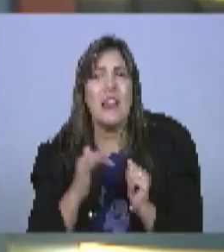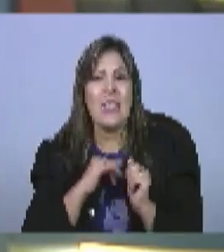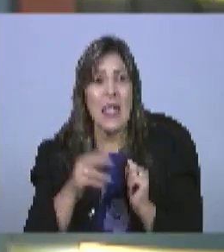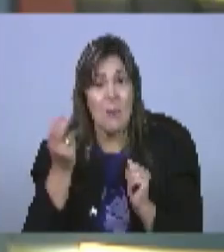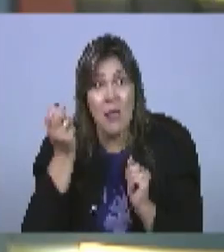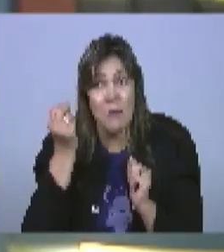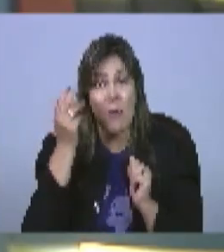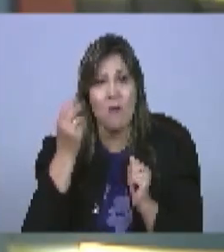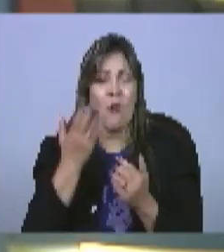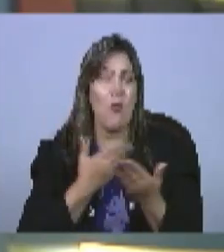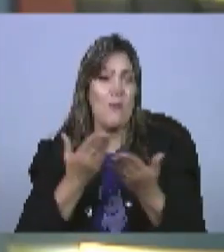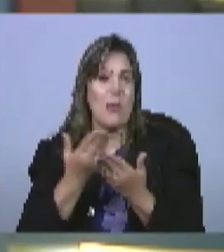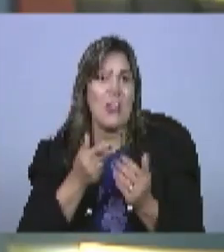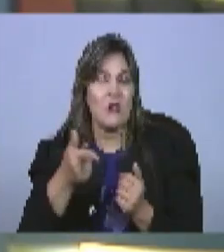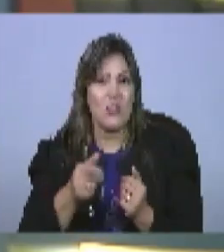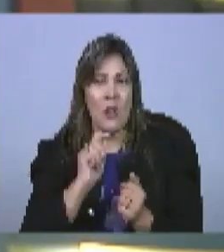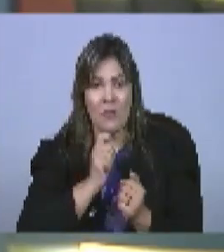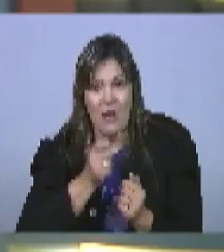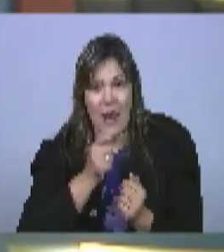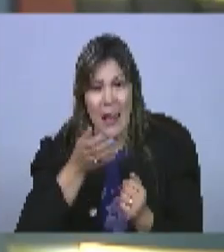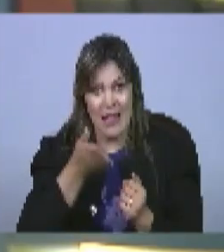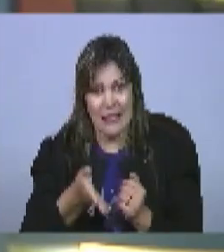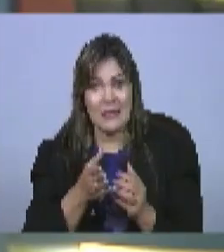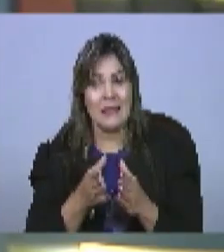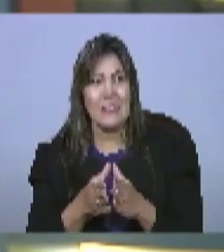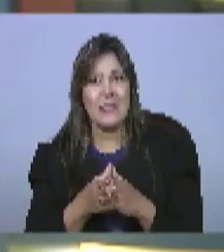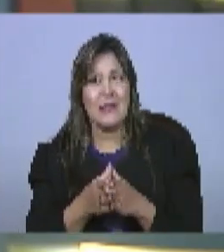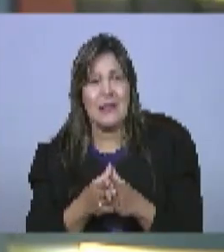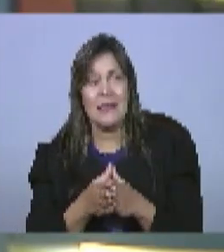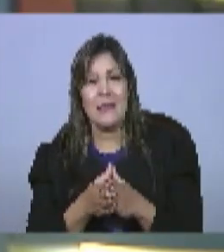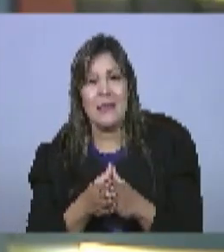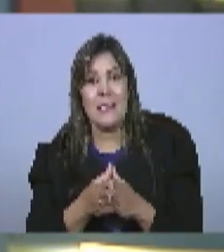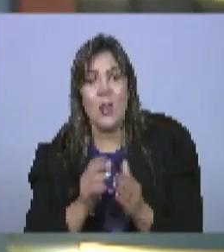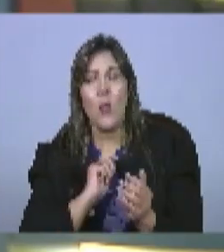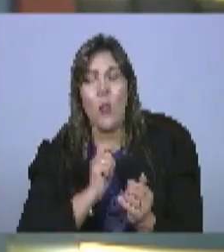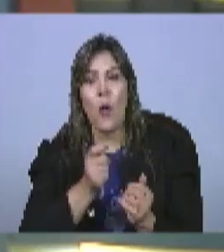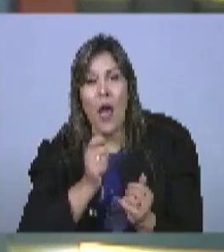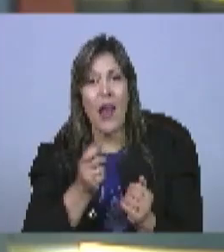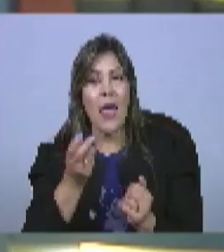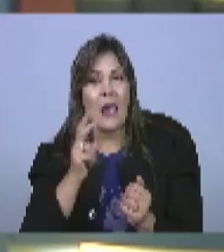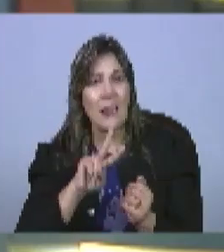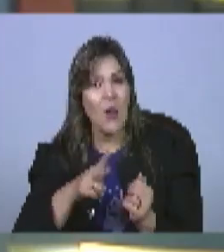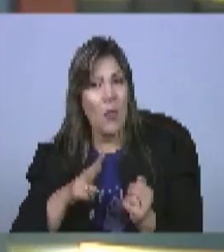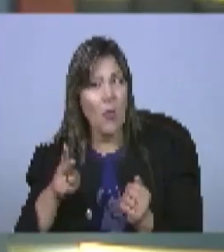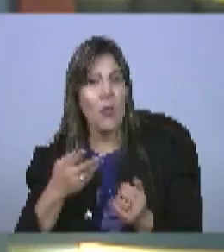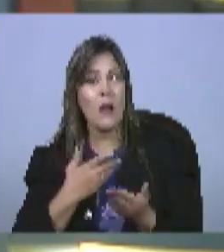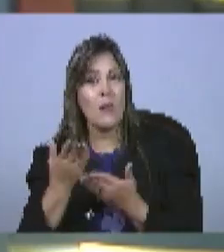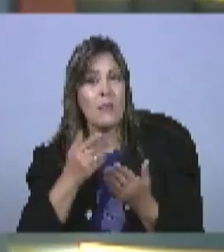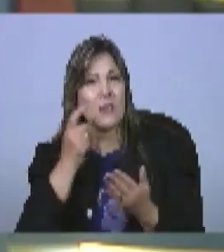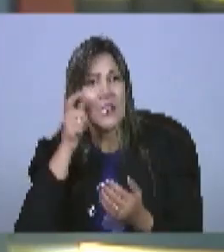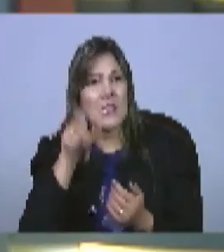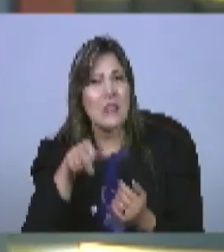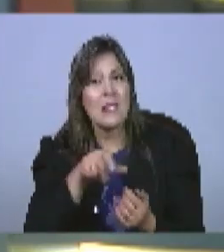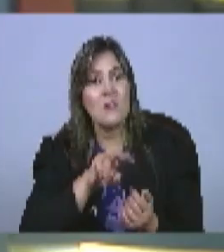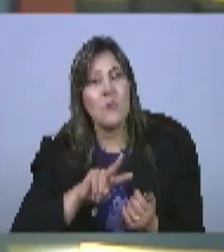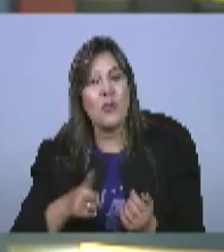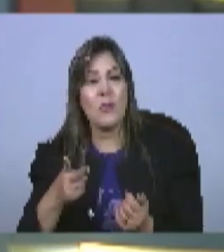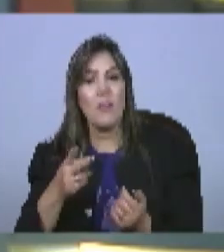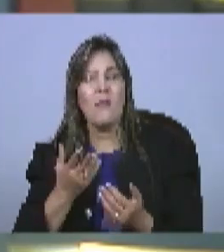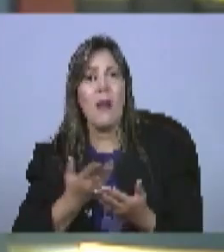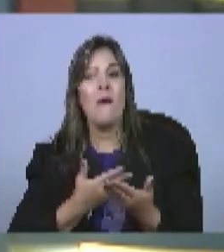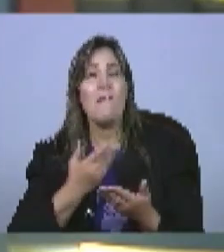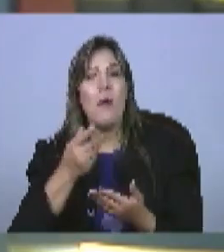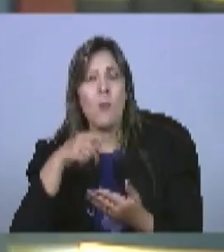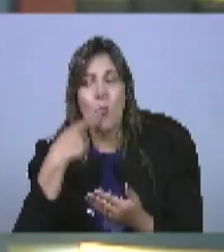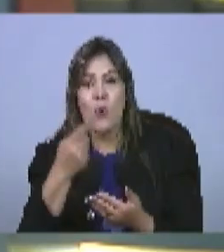الافكار اللي احنا بناقش في هذه الحلقه ا وحلقات اخرى ايضا بناقش فيها انماط الشخصيه المختلفه بنحاول ان احنا